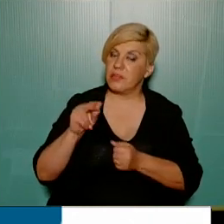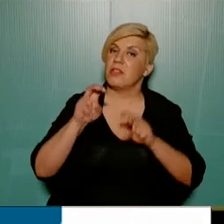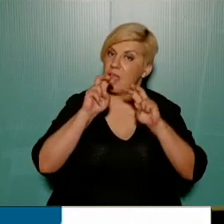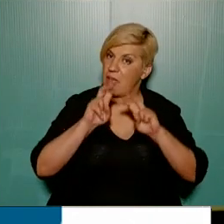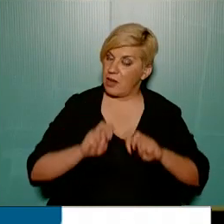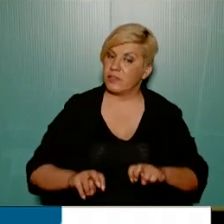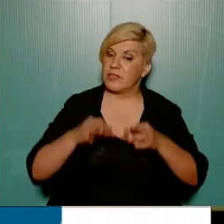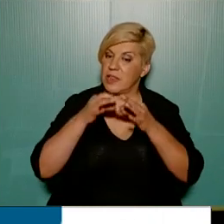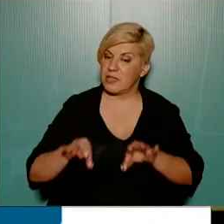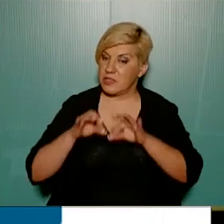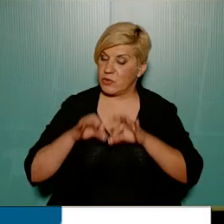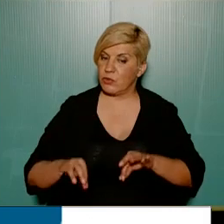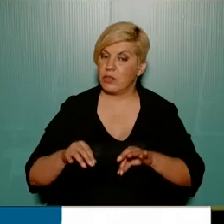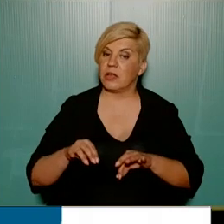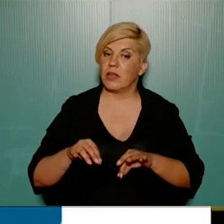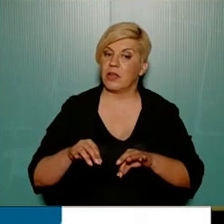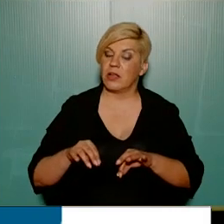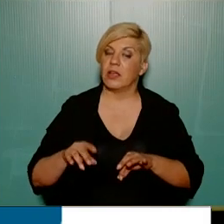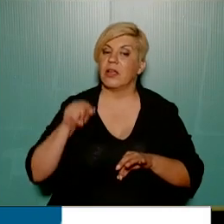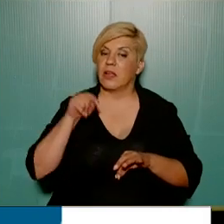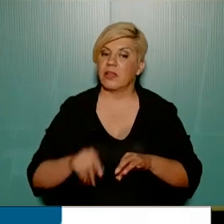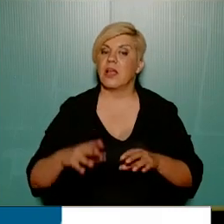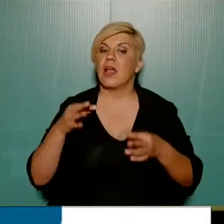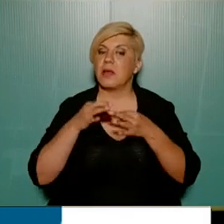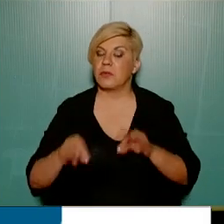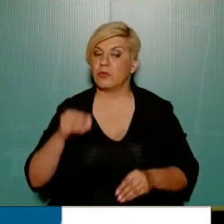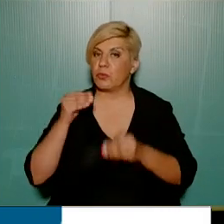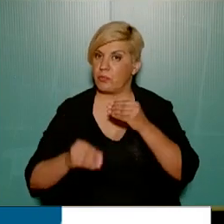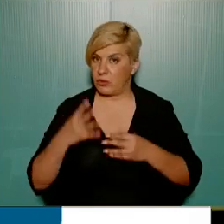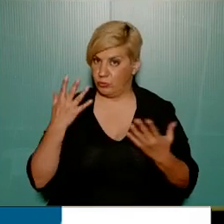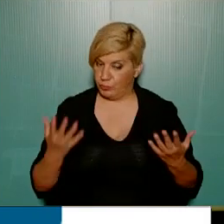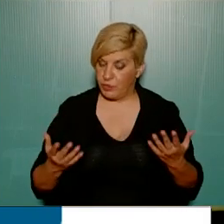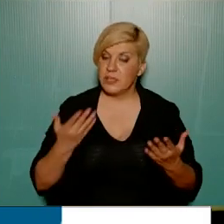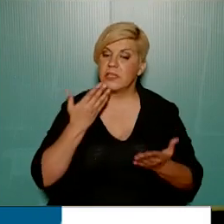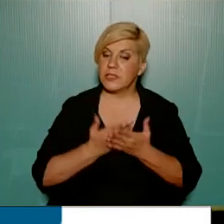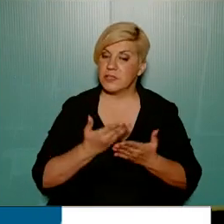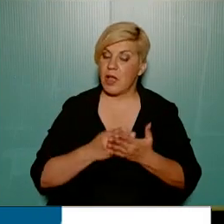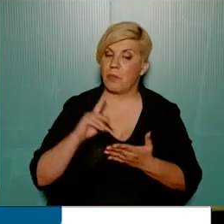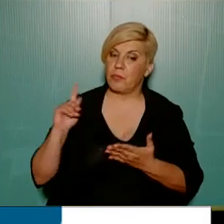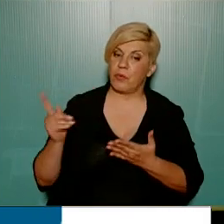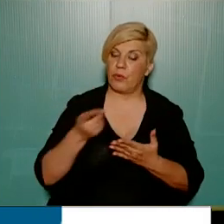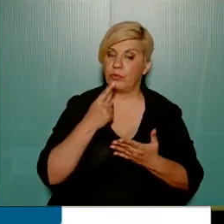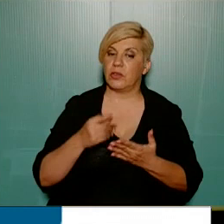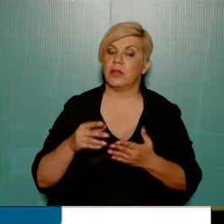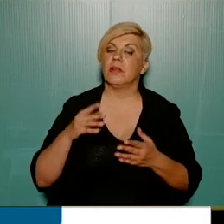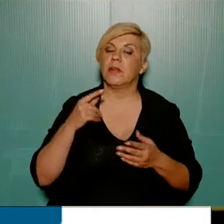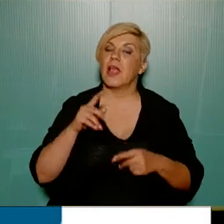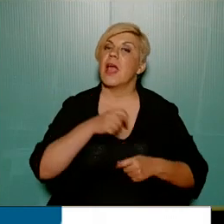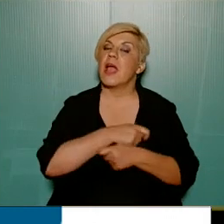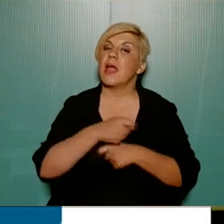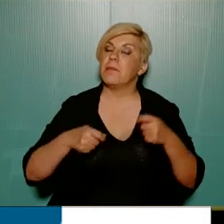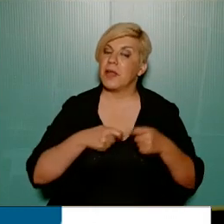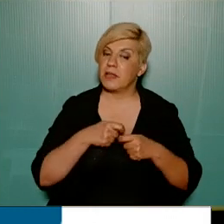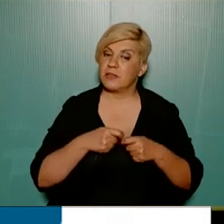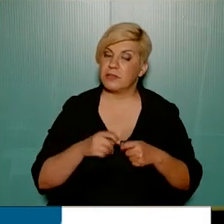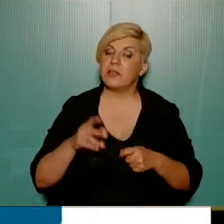διερεύνηση λύσεων προς εξεύρεση, καθώς και για την επίλυση των προβλημάτων τους. Ζητήσαμε από όλους τους εμπλεκόμενους επιχειρηματίες